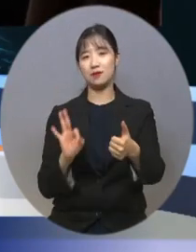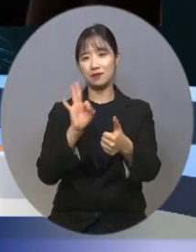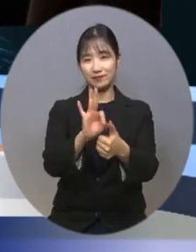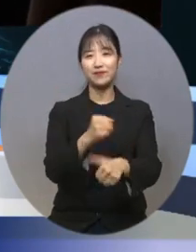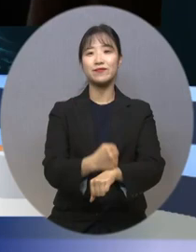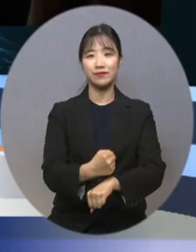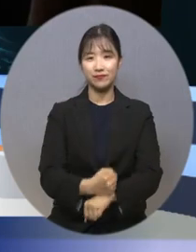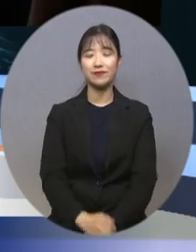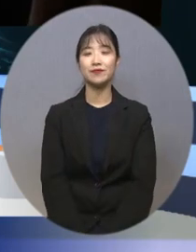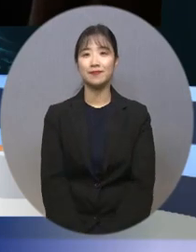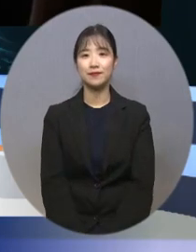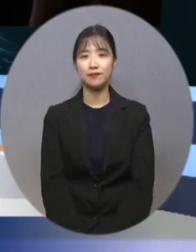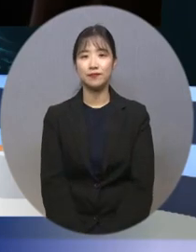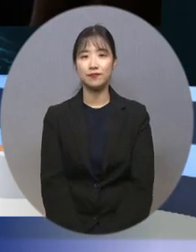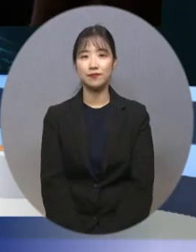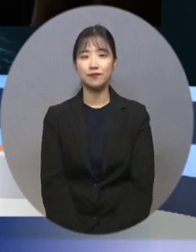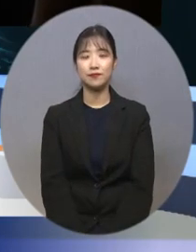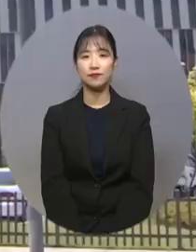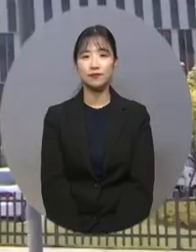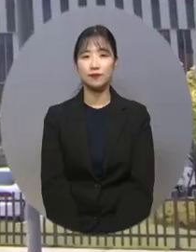보도에 박성용 기자입니다.